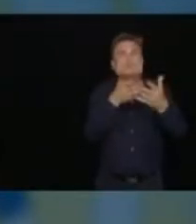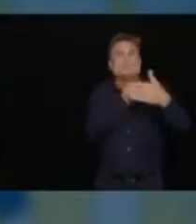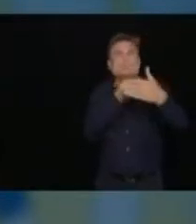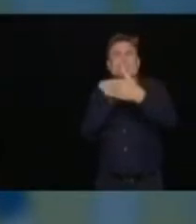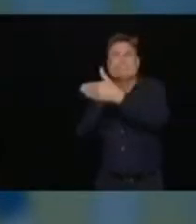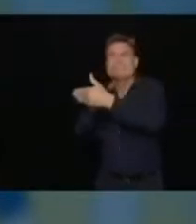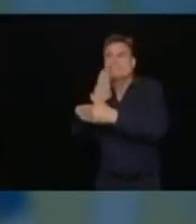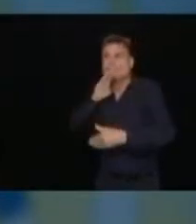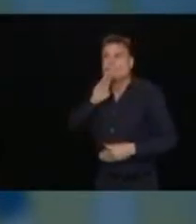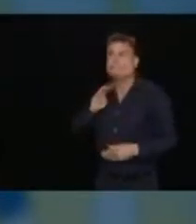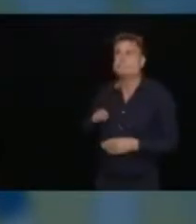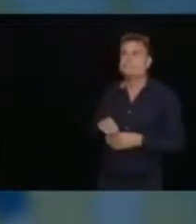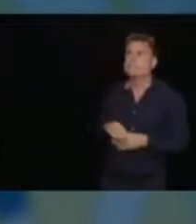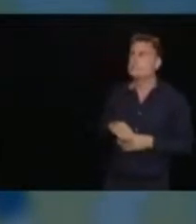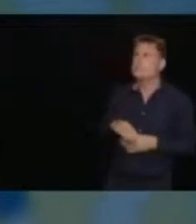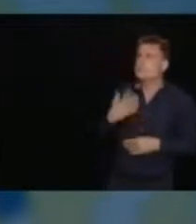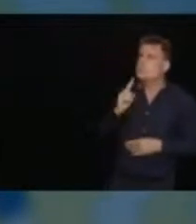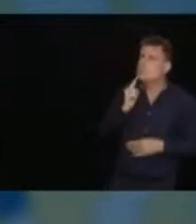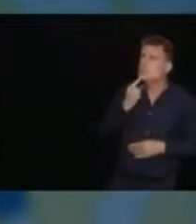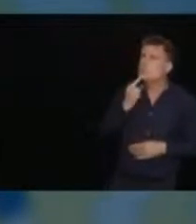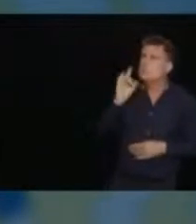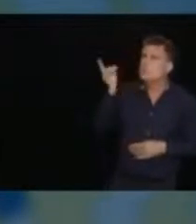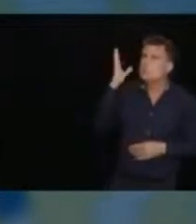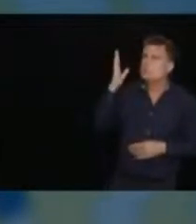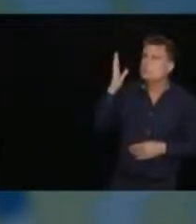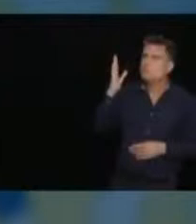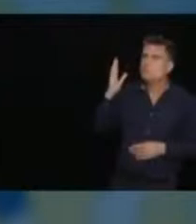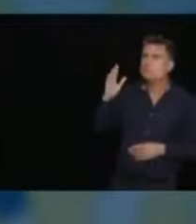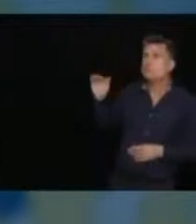些特别受攻击的人，病毒攻击。